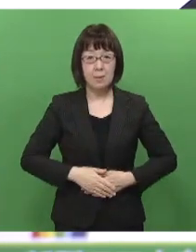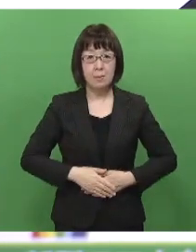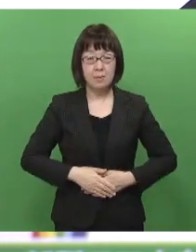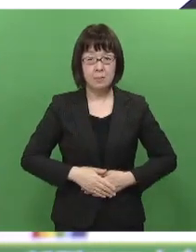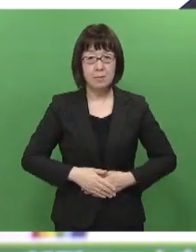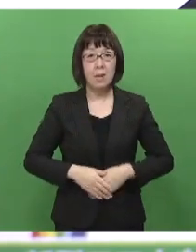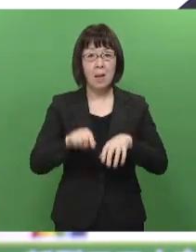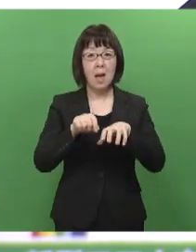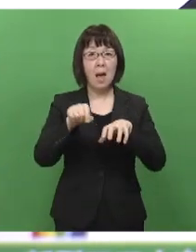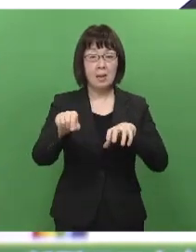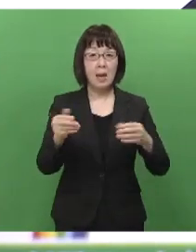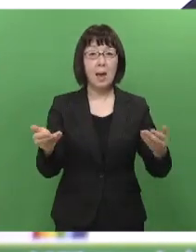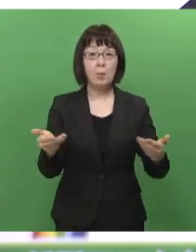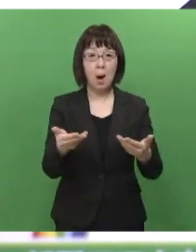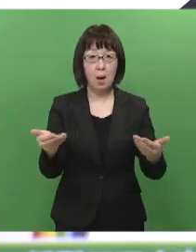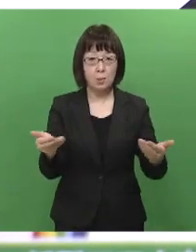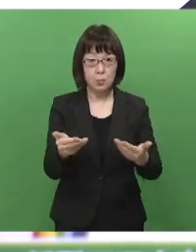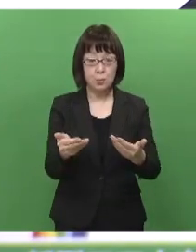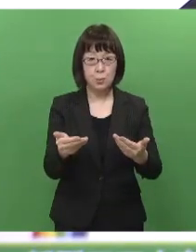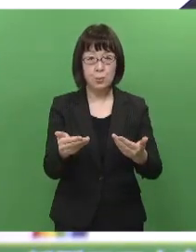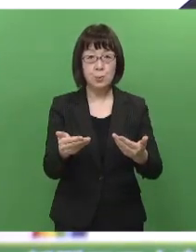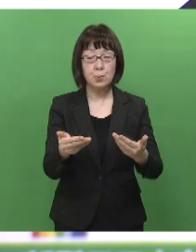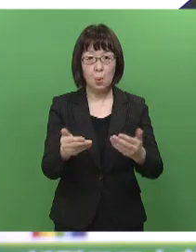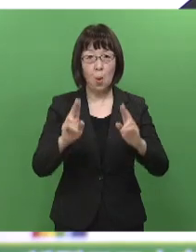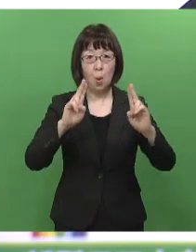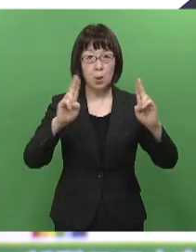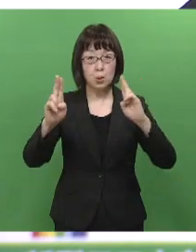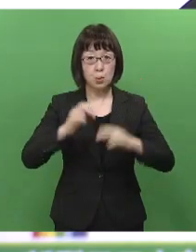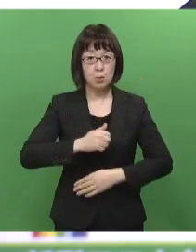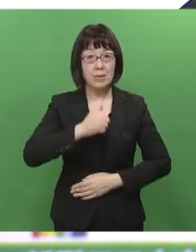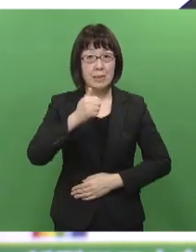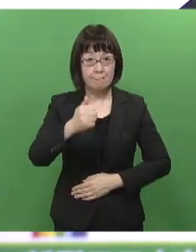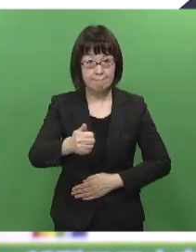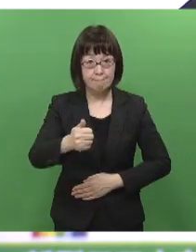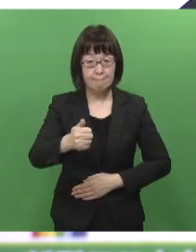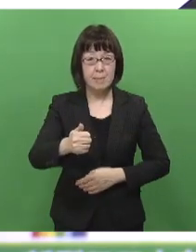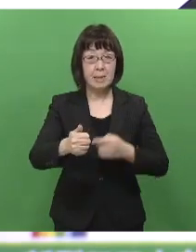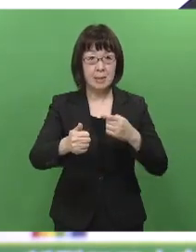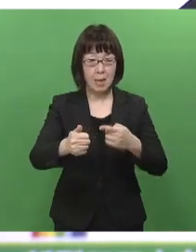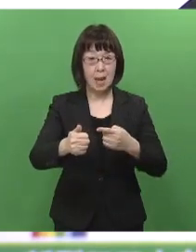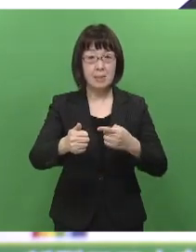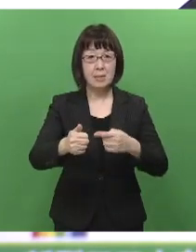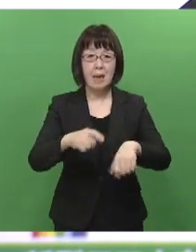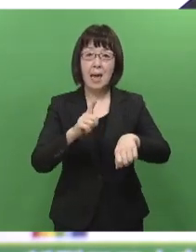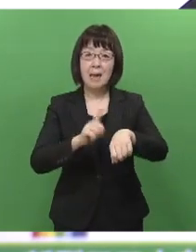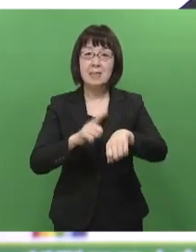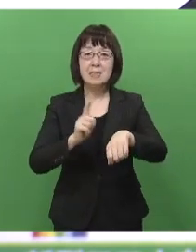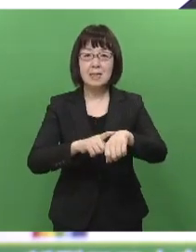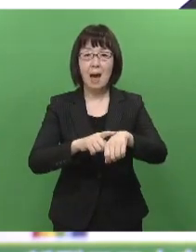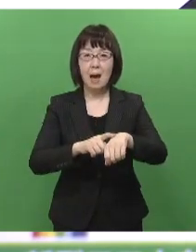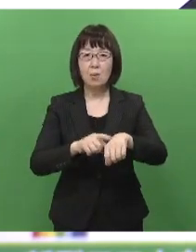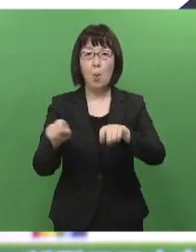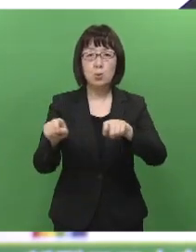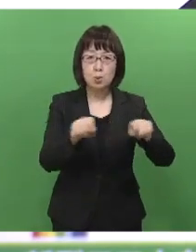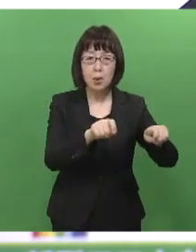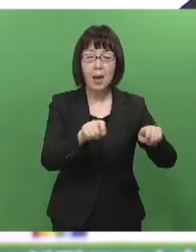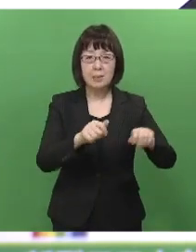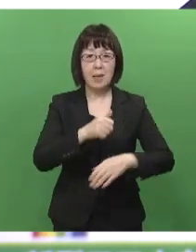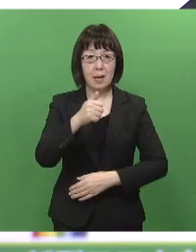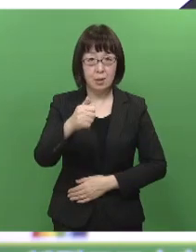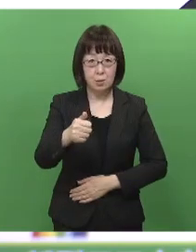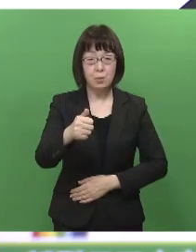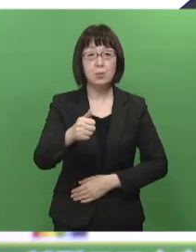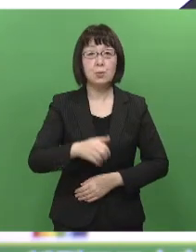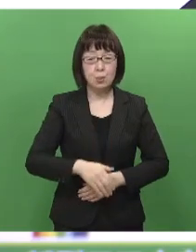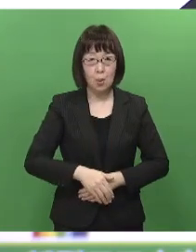と、そしてまた出勤に対してですね、オフピーク通勤であるとか分散であるとか、それ